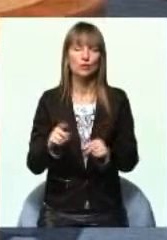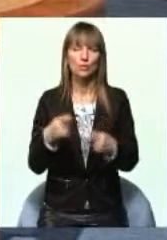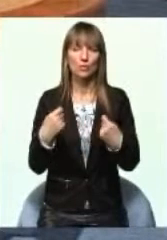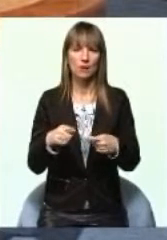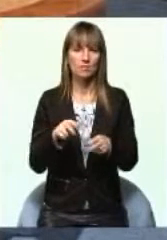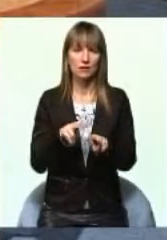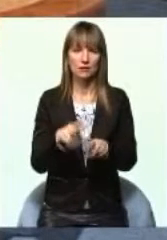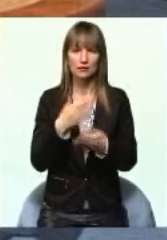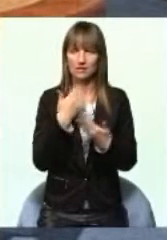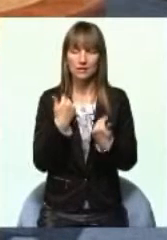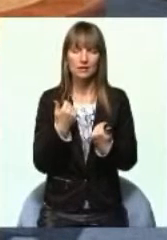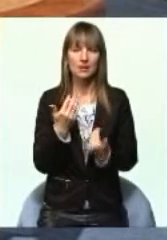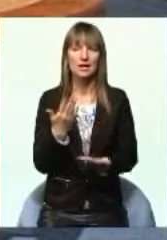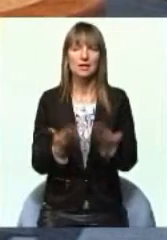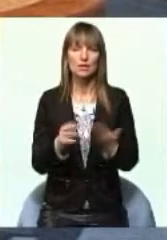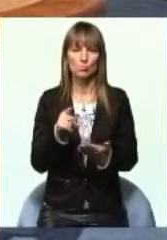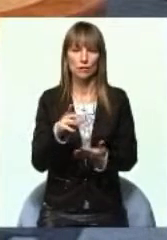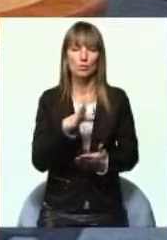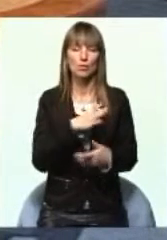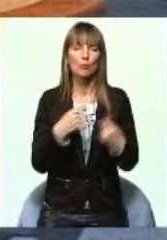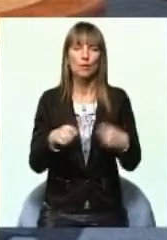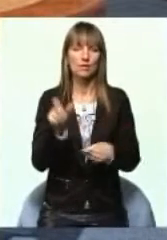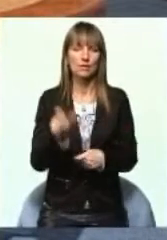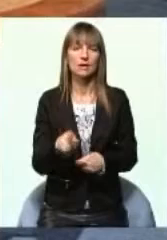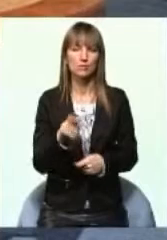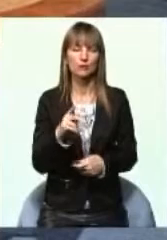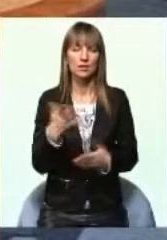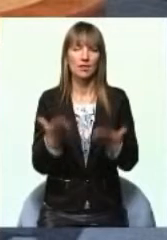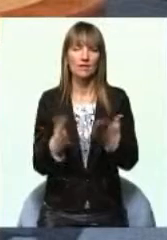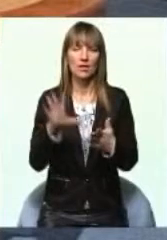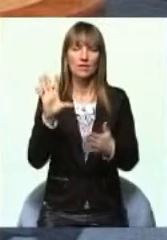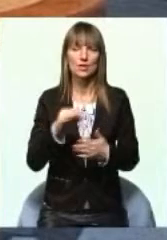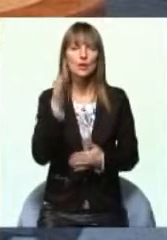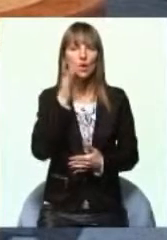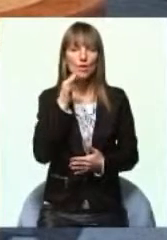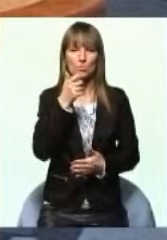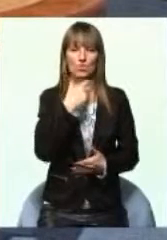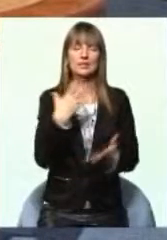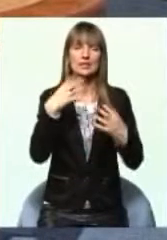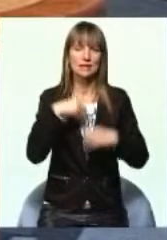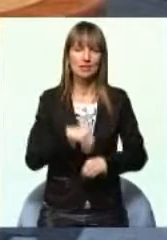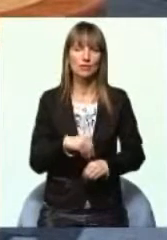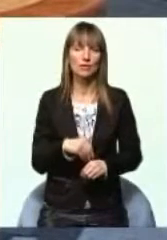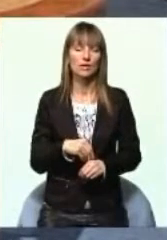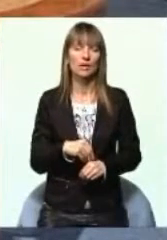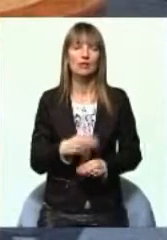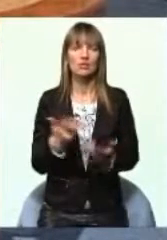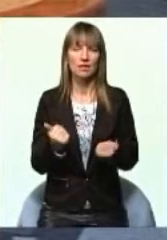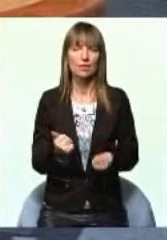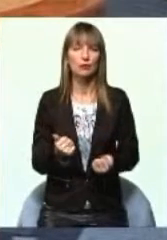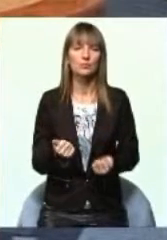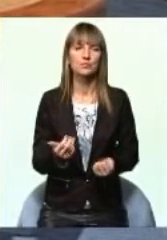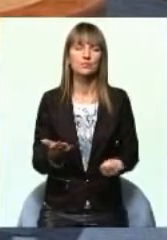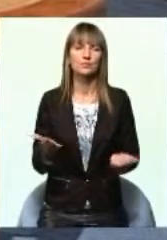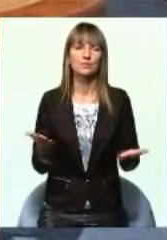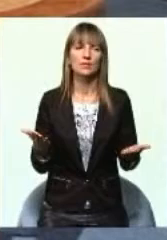Ні. І якби ти був продавцем, ти б, напевно, там всі солодощі і морозиво в тому рахунку їв. Да. А як ти вважаєш, які плюси в